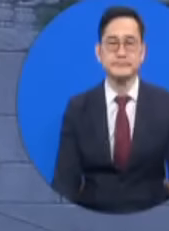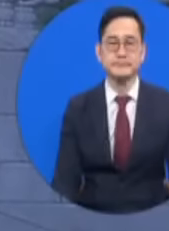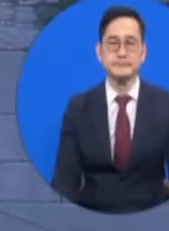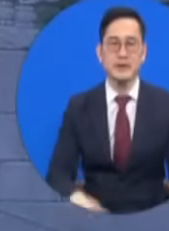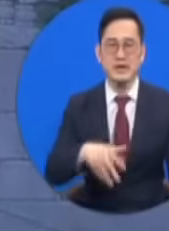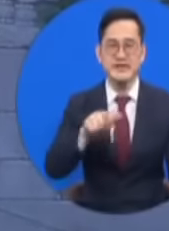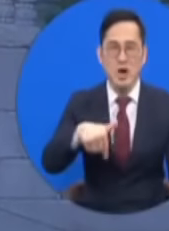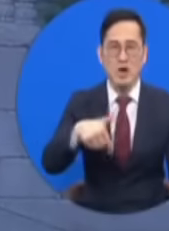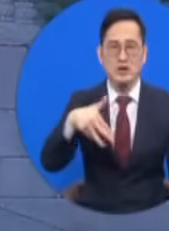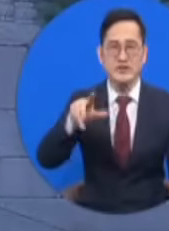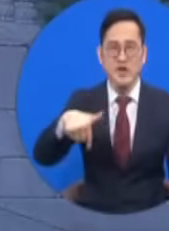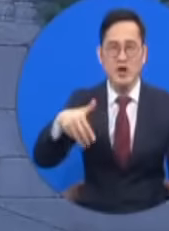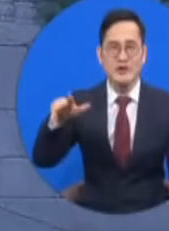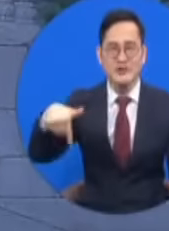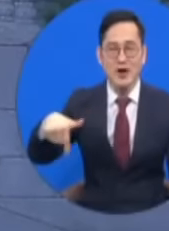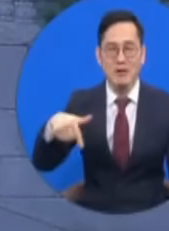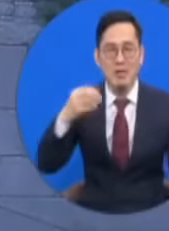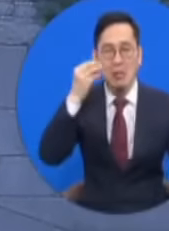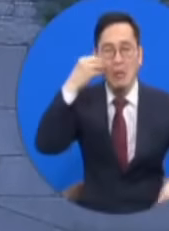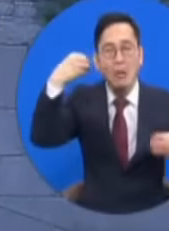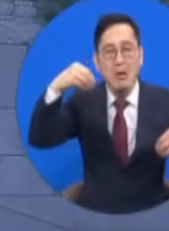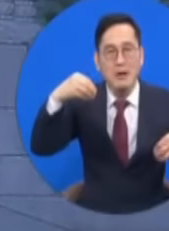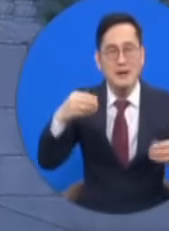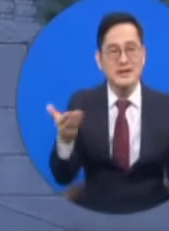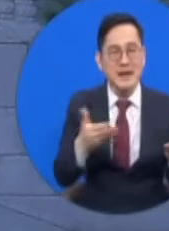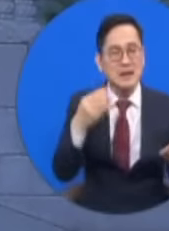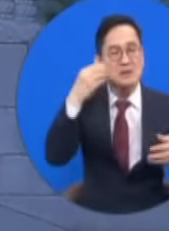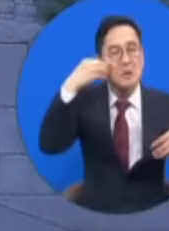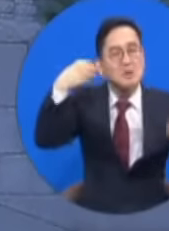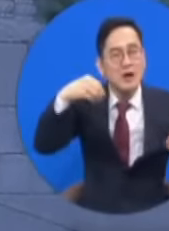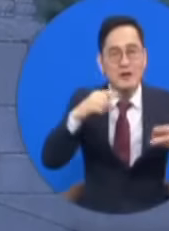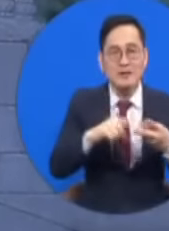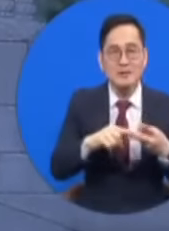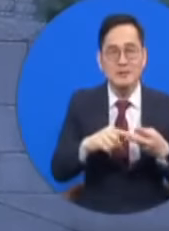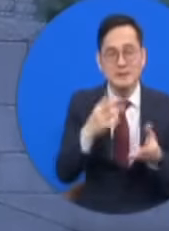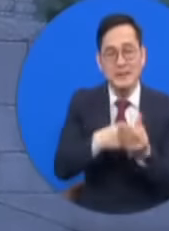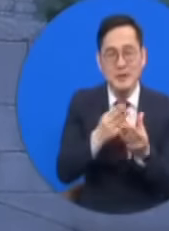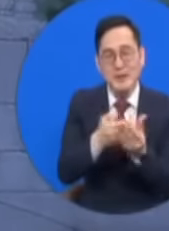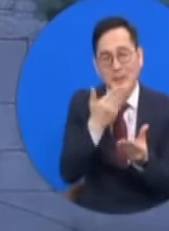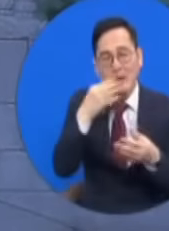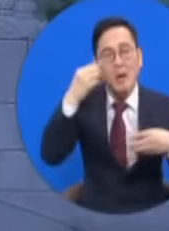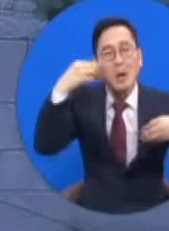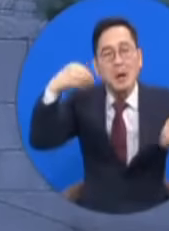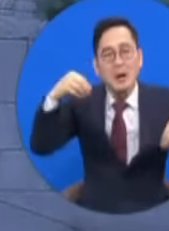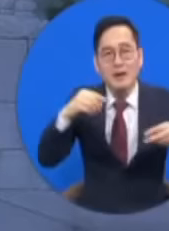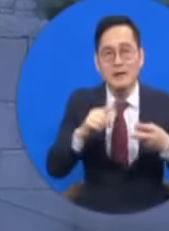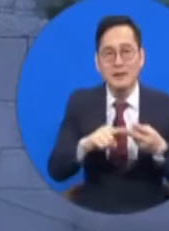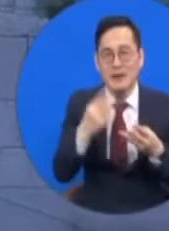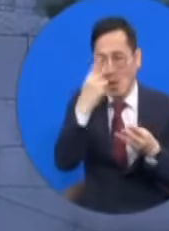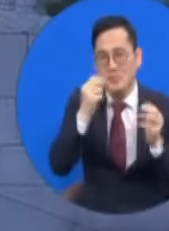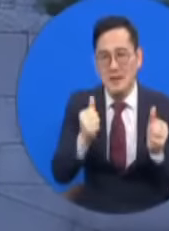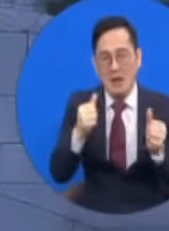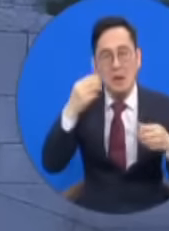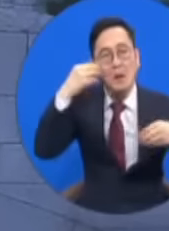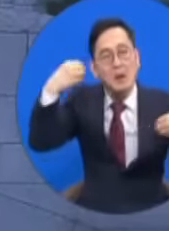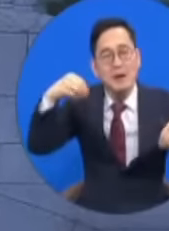척척척은 그거였군요. 일하는 척, 삼겹살 먹은 척, 검사인 척. 검사인